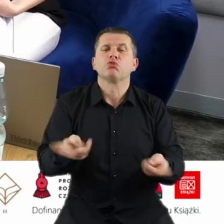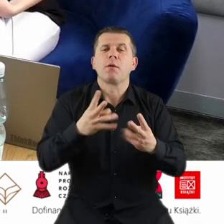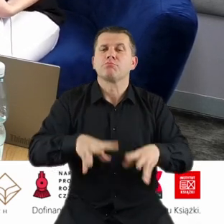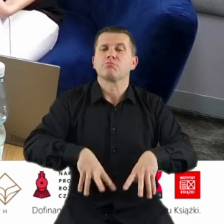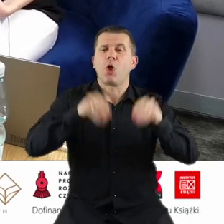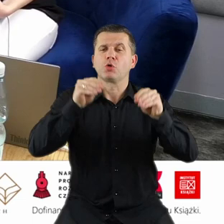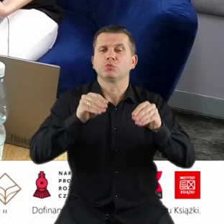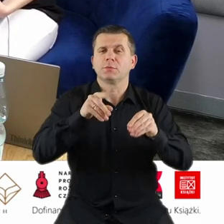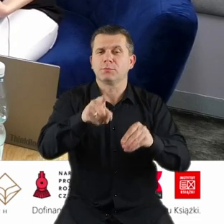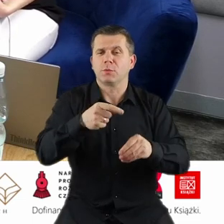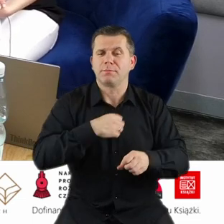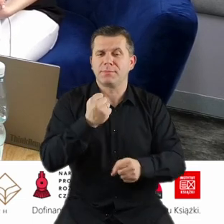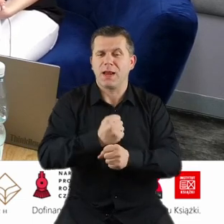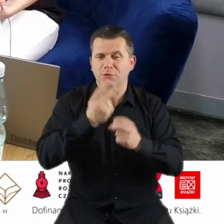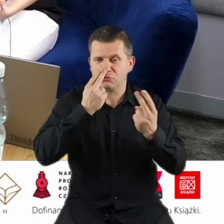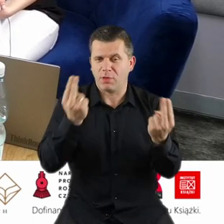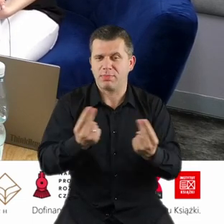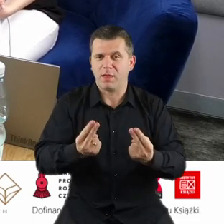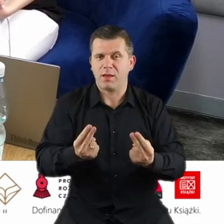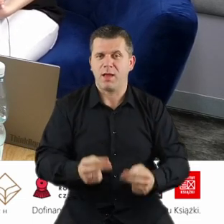się pańska przygoda z dziennikarstwem?